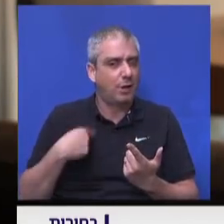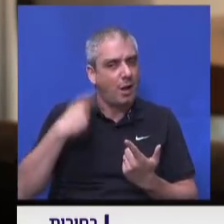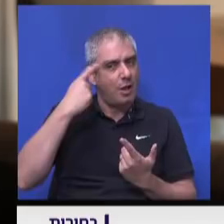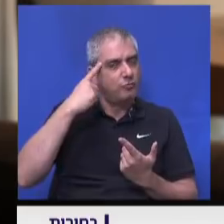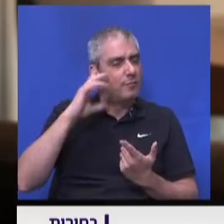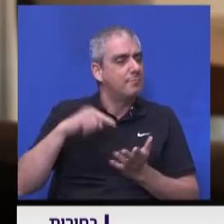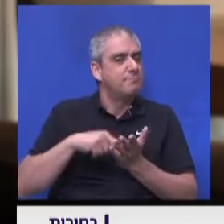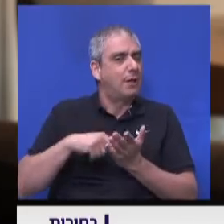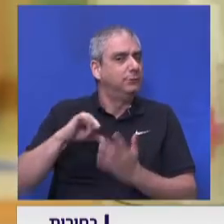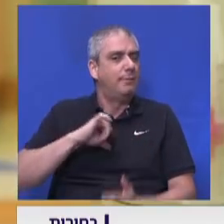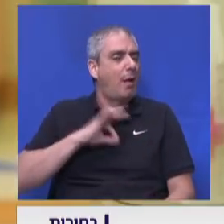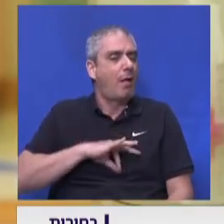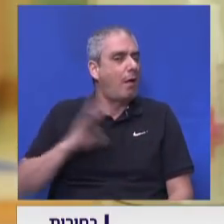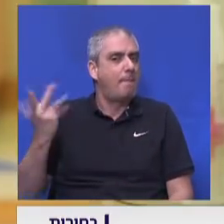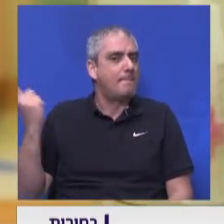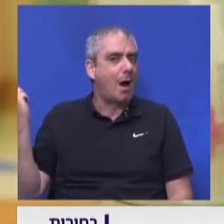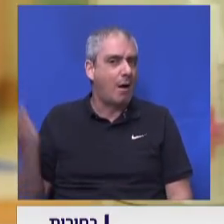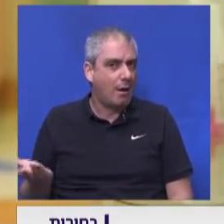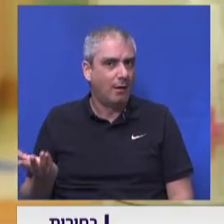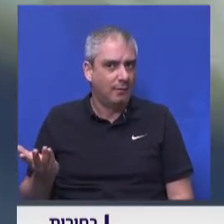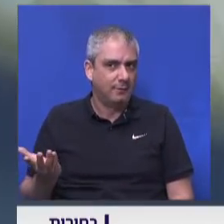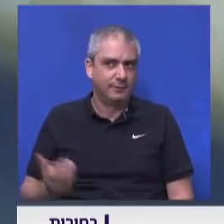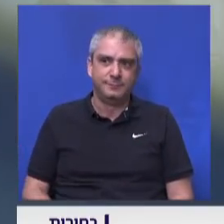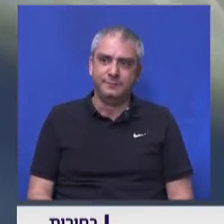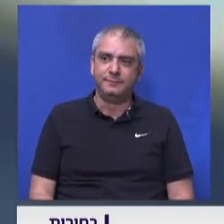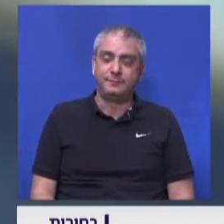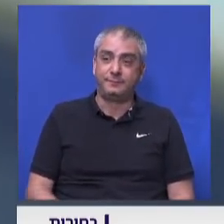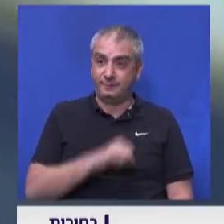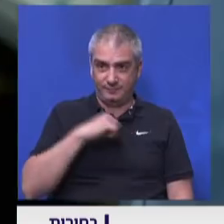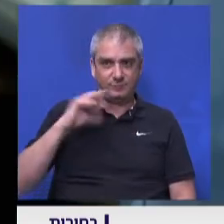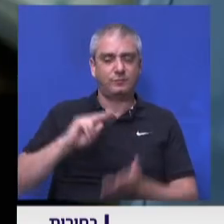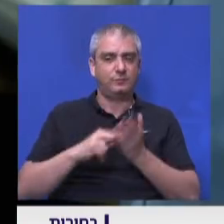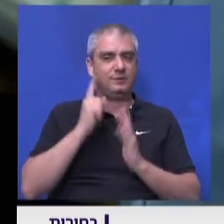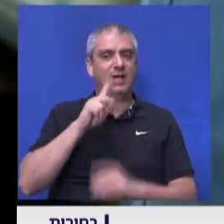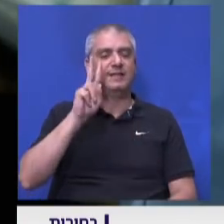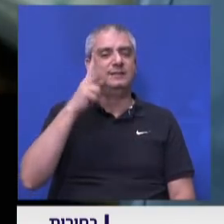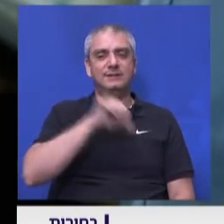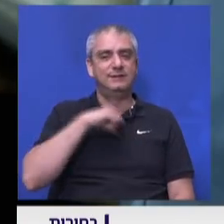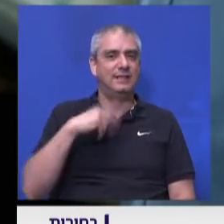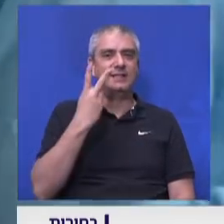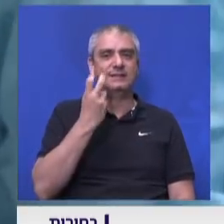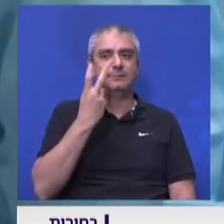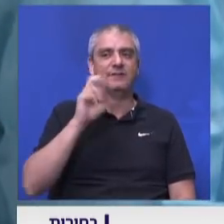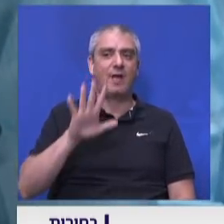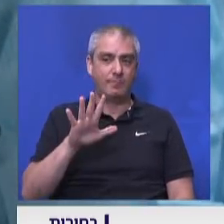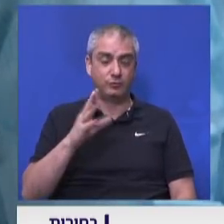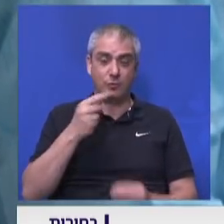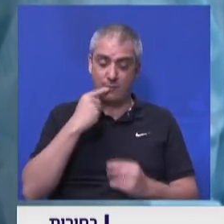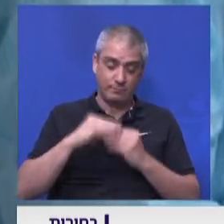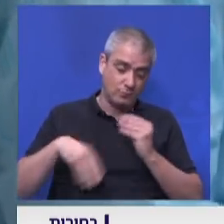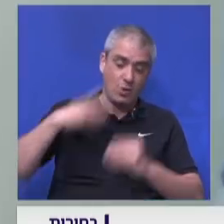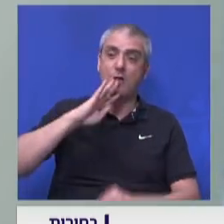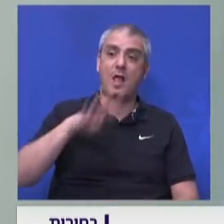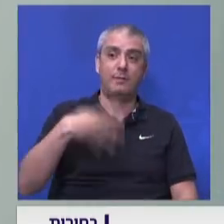האינטרסים וגם על המניעים. לסינים יש תוכנית שנקראת סין 2025. כלומר, בעוד 4 שנים הם רוצים